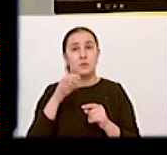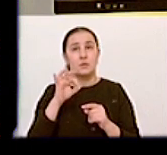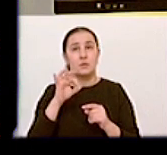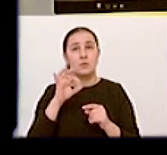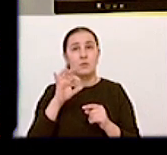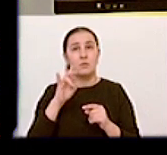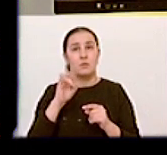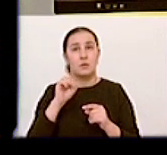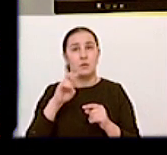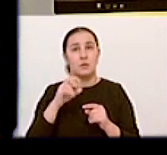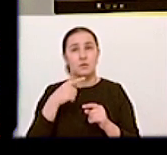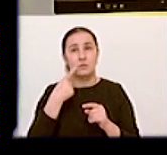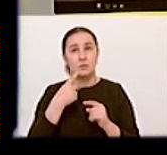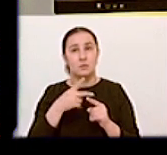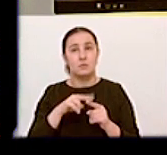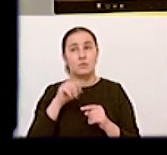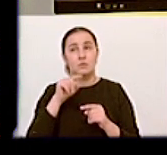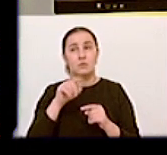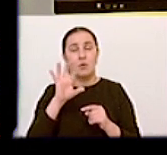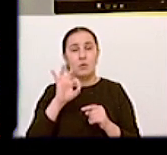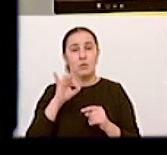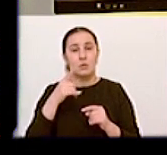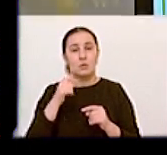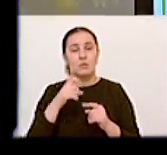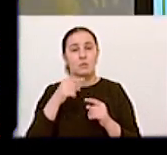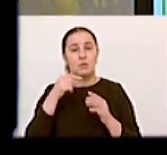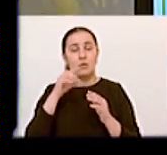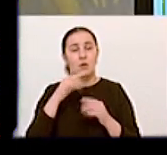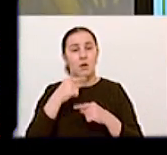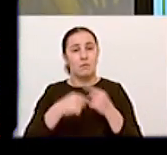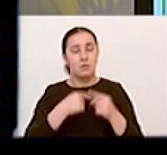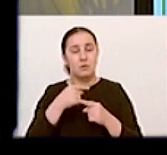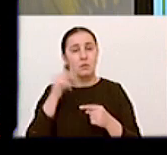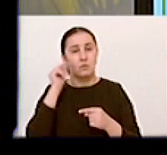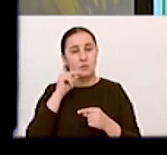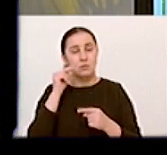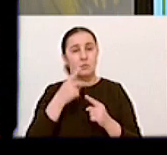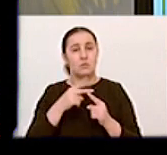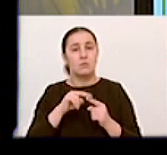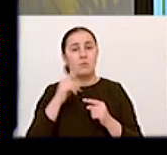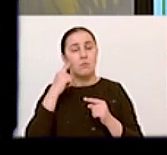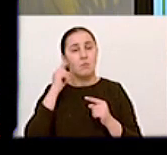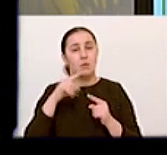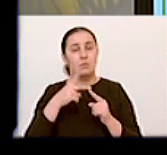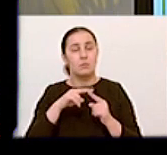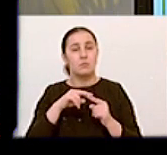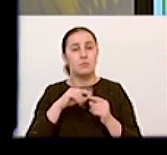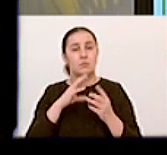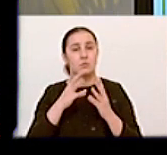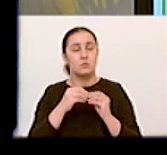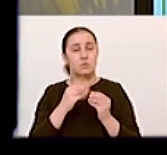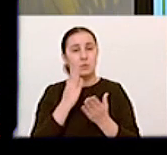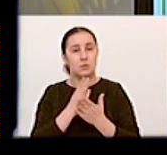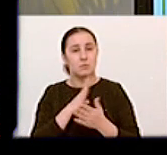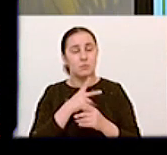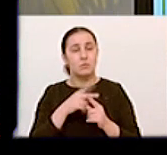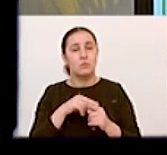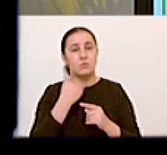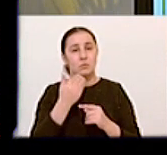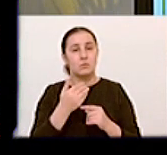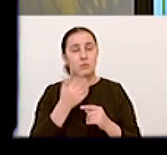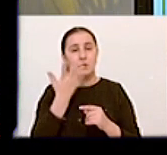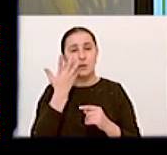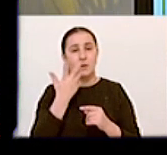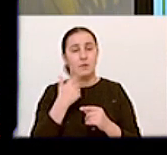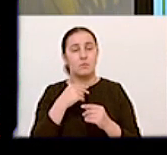ham ataladi. Bunda organizmning avlodlari o'rganiladi. Ma'lum bir belgi xususiyatga ega bo'lsa, uni